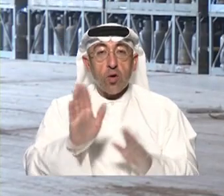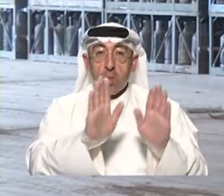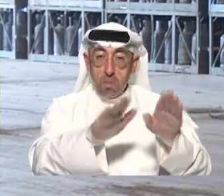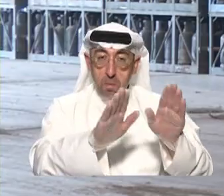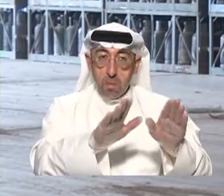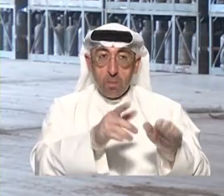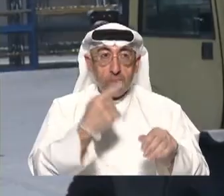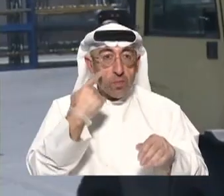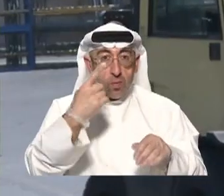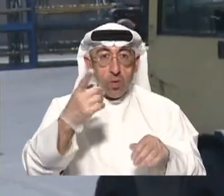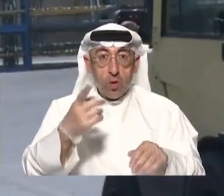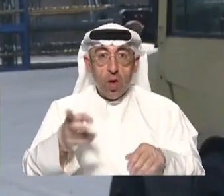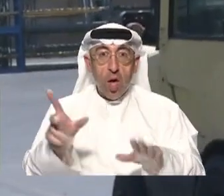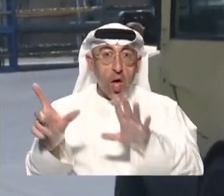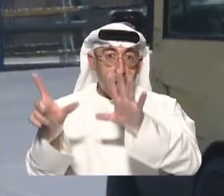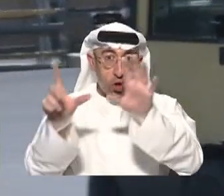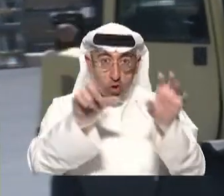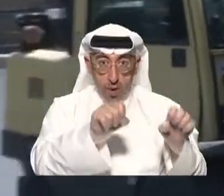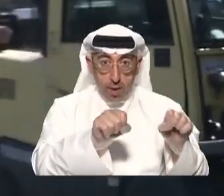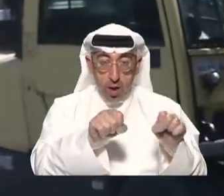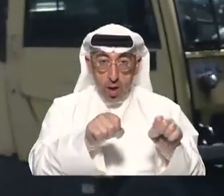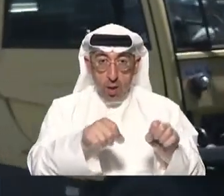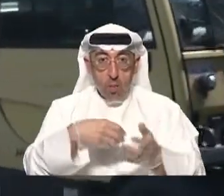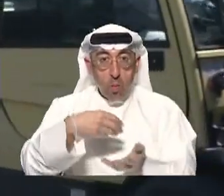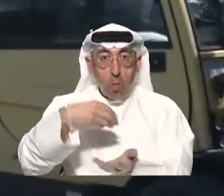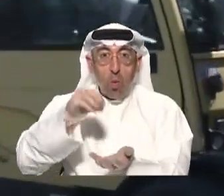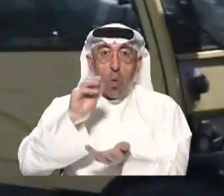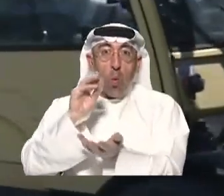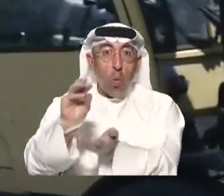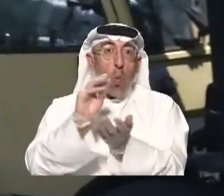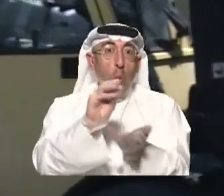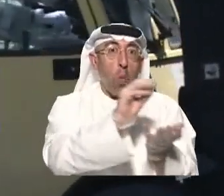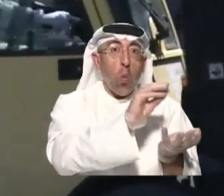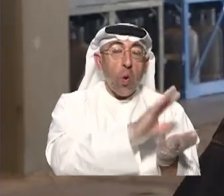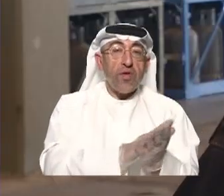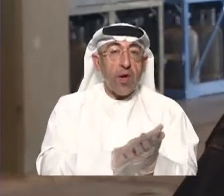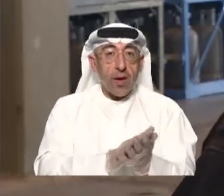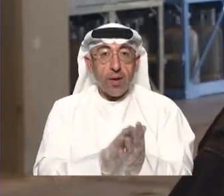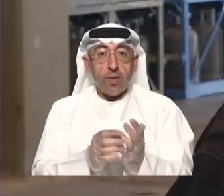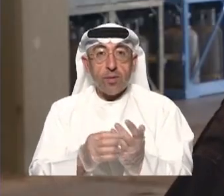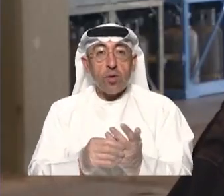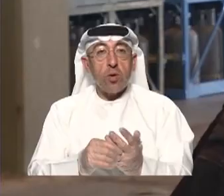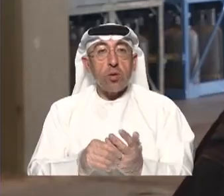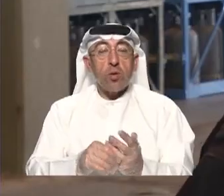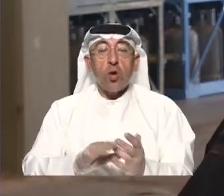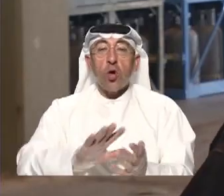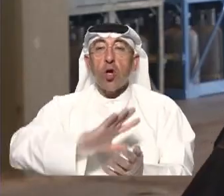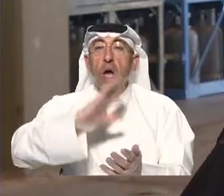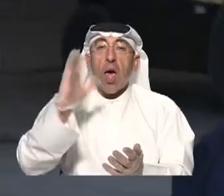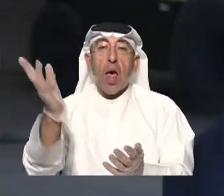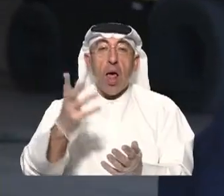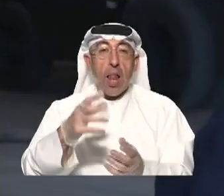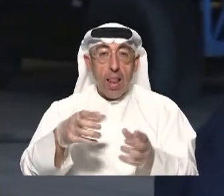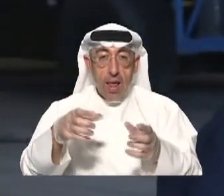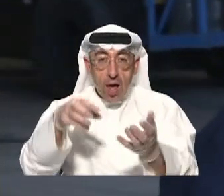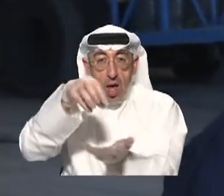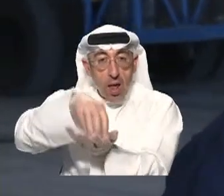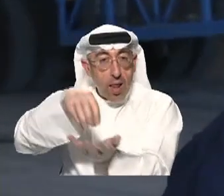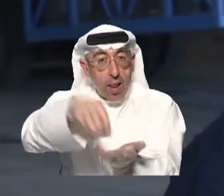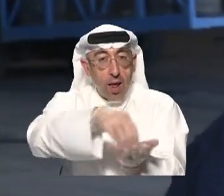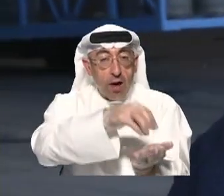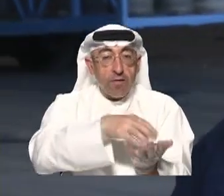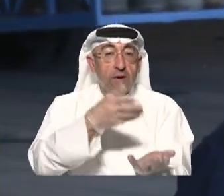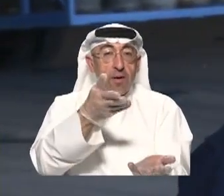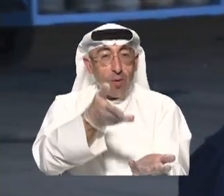الـ7 أيام هذه اللي وزعناها الجمعة اللي فاتت 8 أفرع فقط اللي هي طلبت غاز، وباقي الأفرع كلها موجودة. الأمور